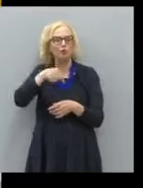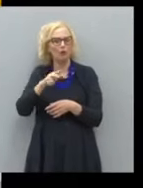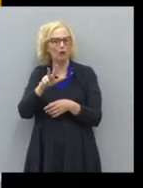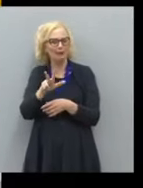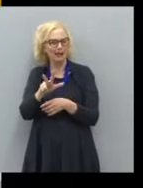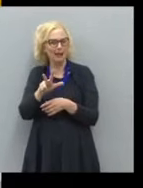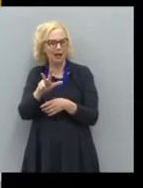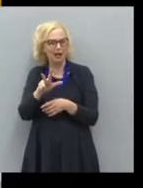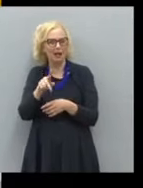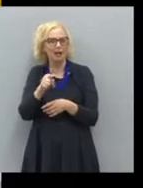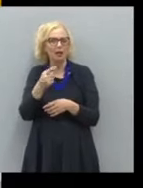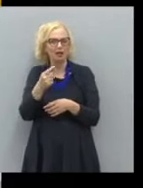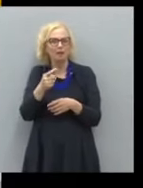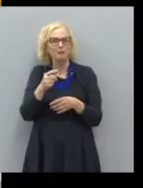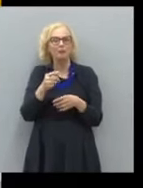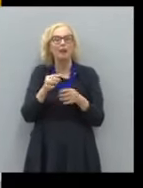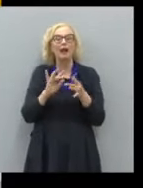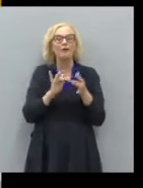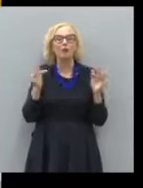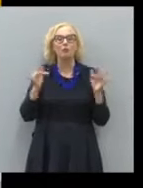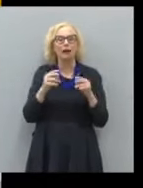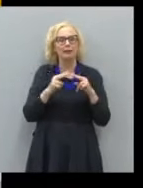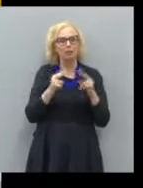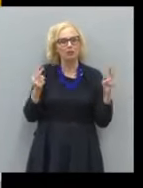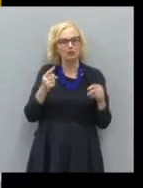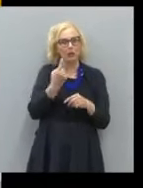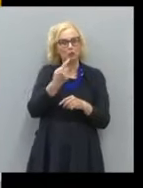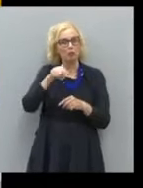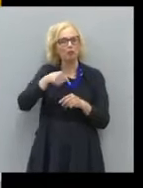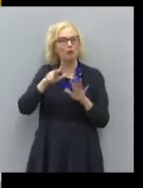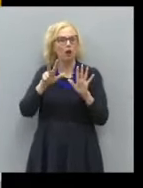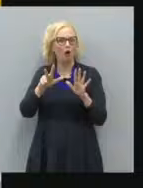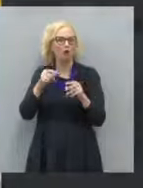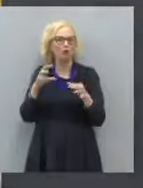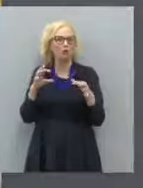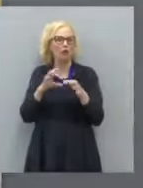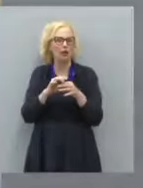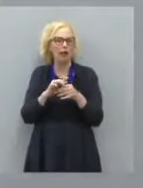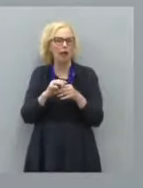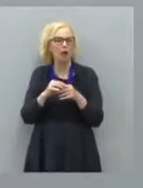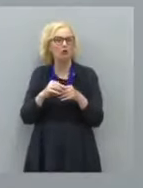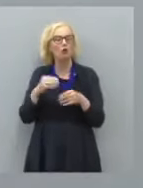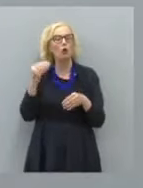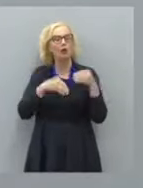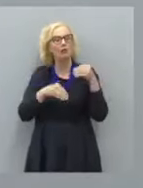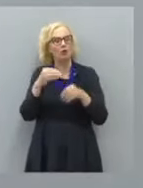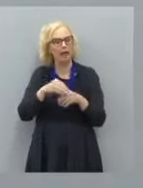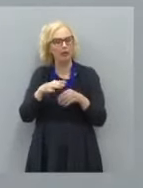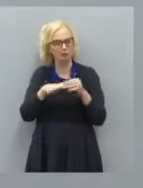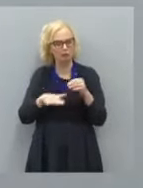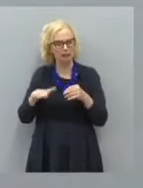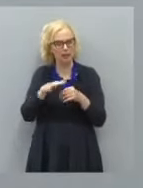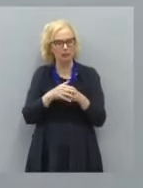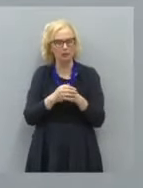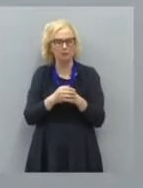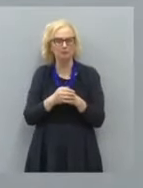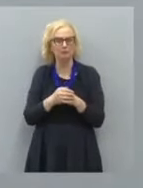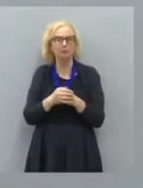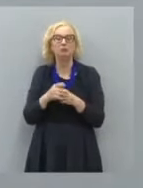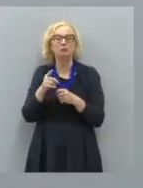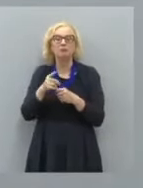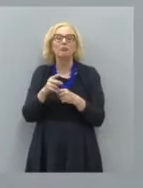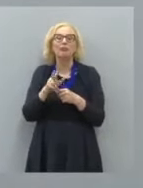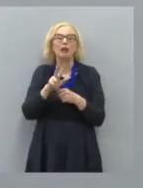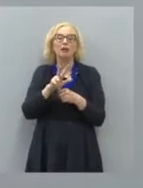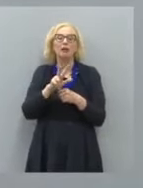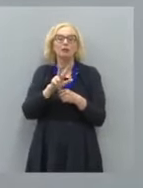l'informatica provinciale 1,8 per referendum su biodistretto e altri 33,9